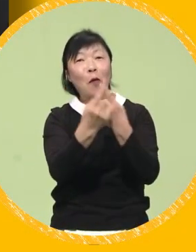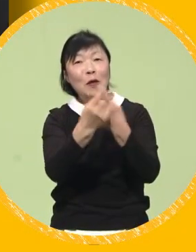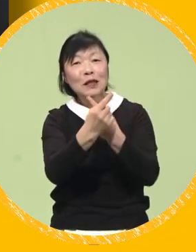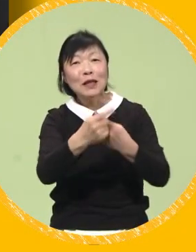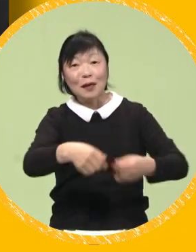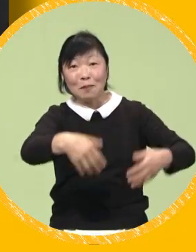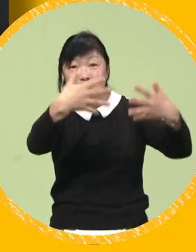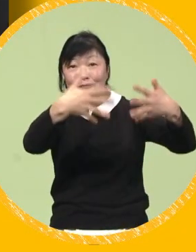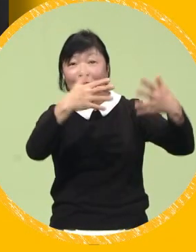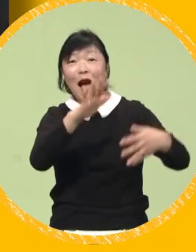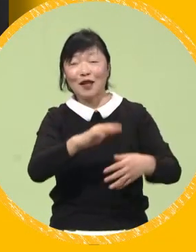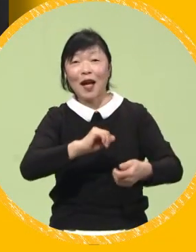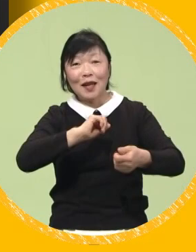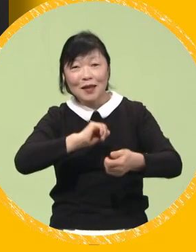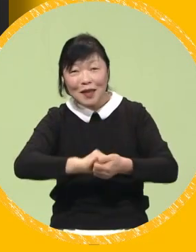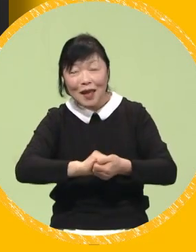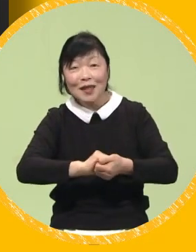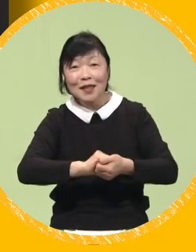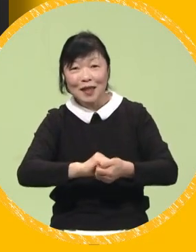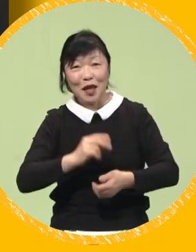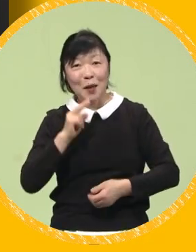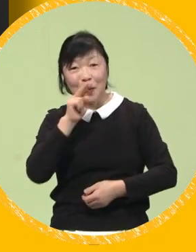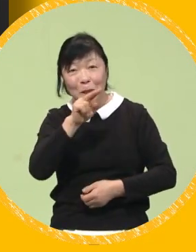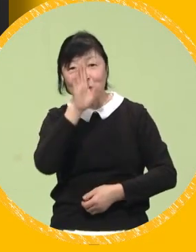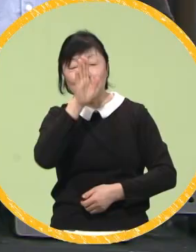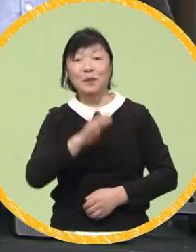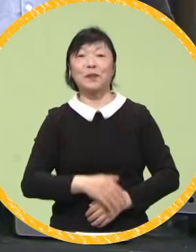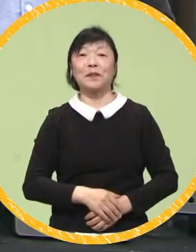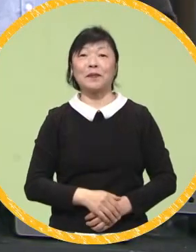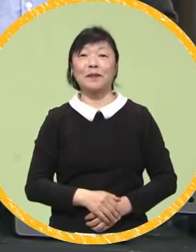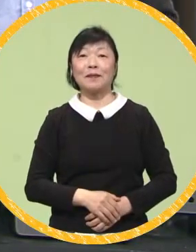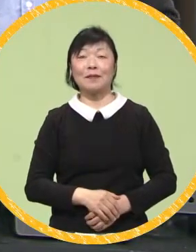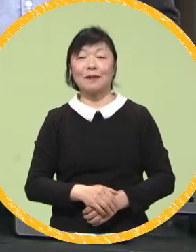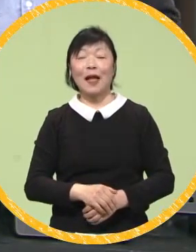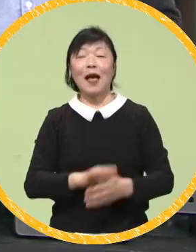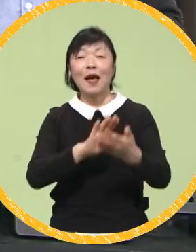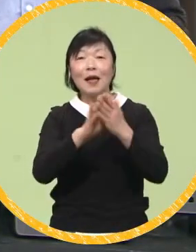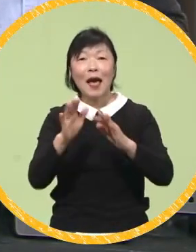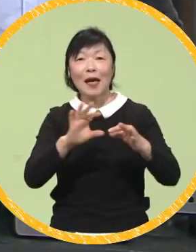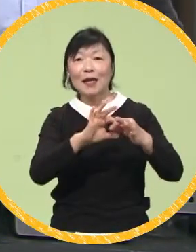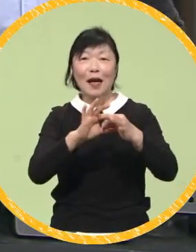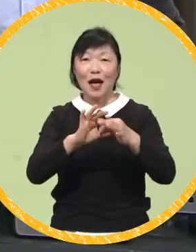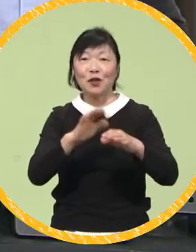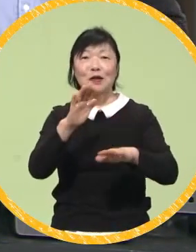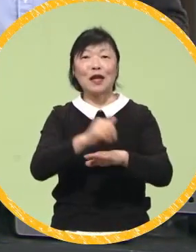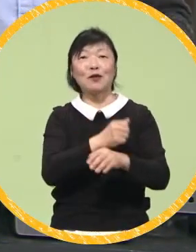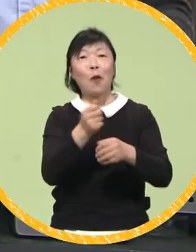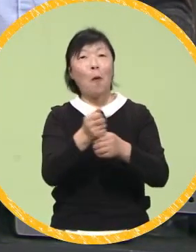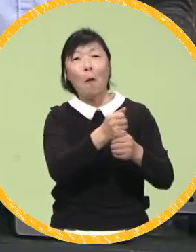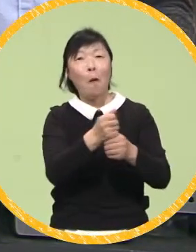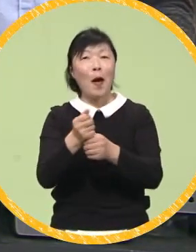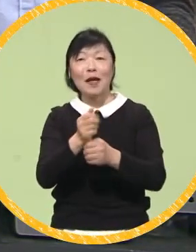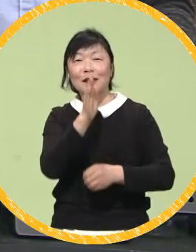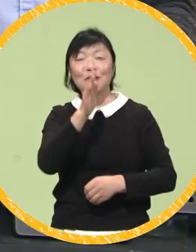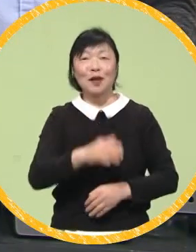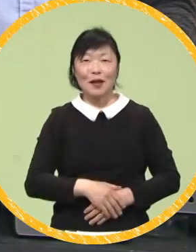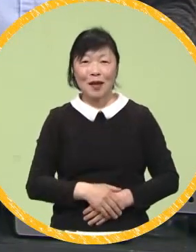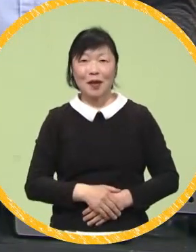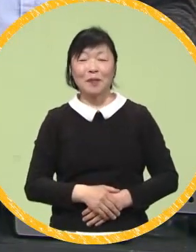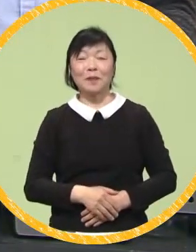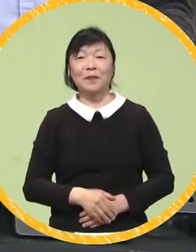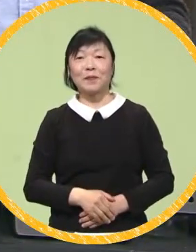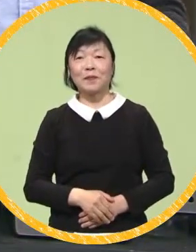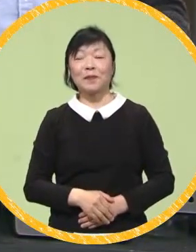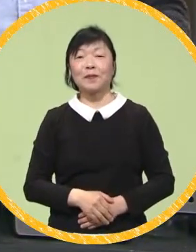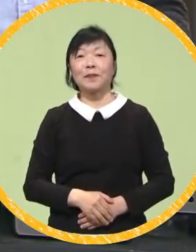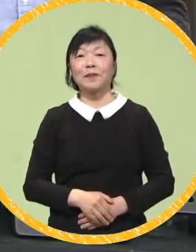れる予定なのでぜひ動画をチェックして県ゆかりの選手を応援してください地元の選手とますます力金入っ